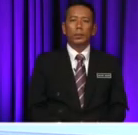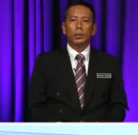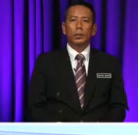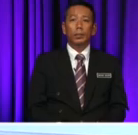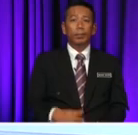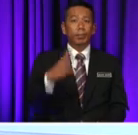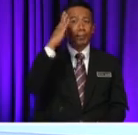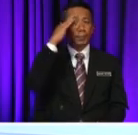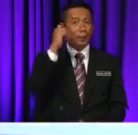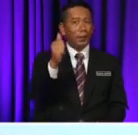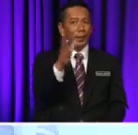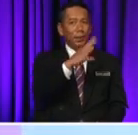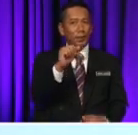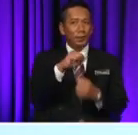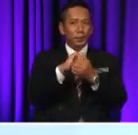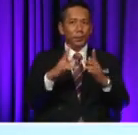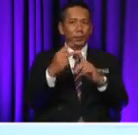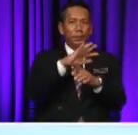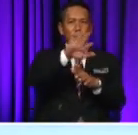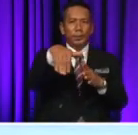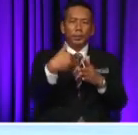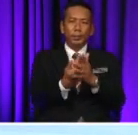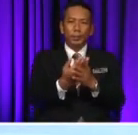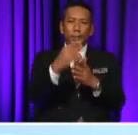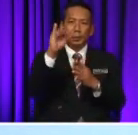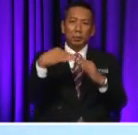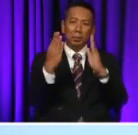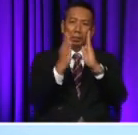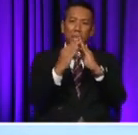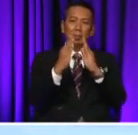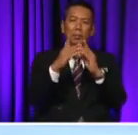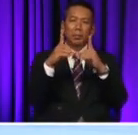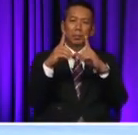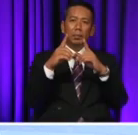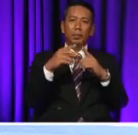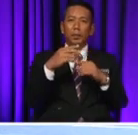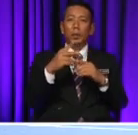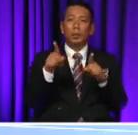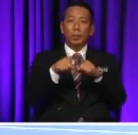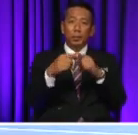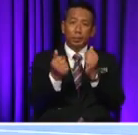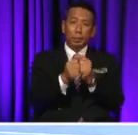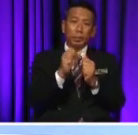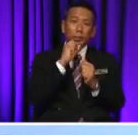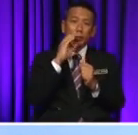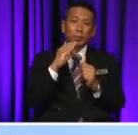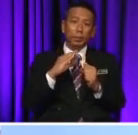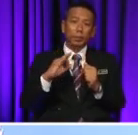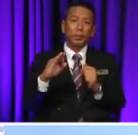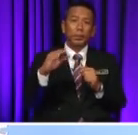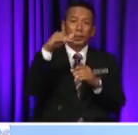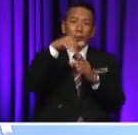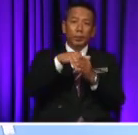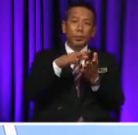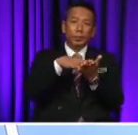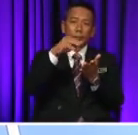Assalamualaikum dan salam sejahtera kepada semua penonton Didik Tidy KPM anda bersama dengan saya syafiqah hanafia dalam slot